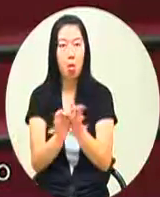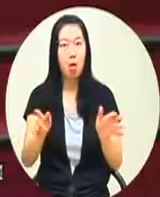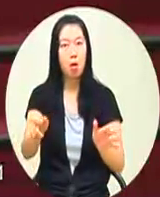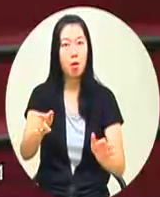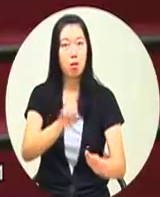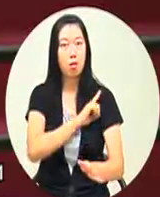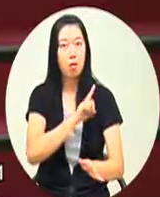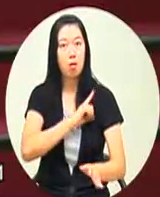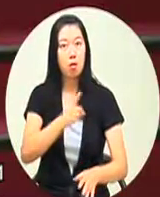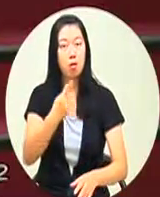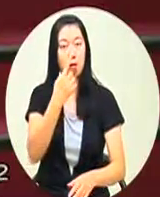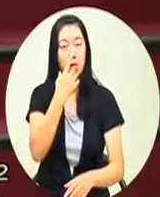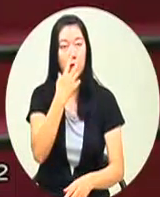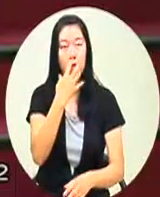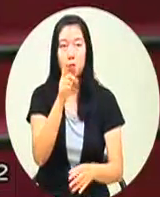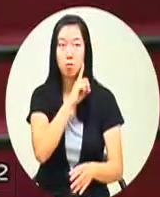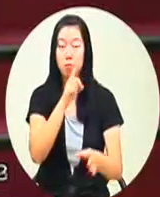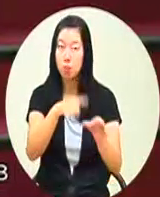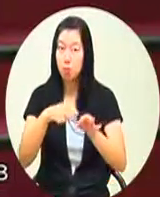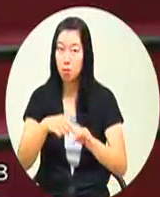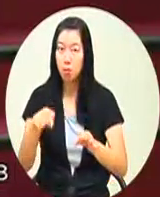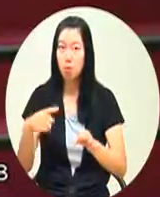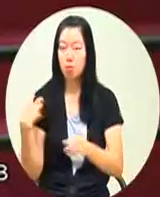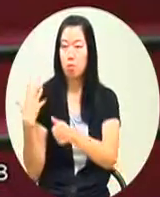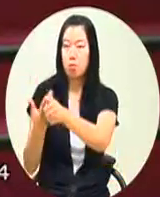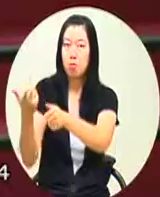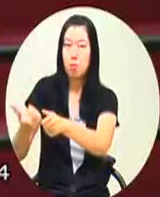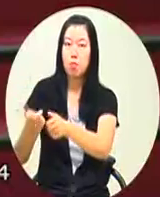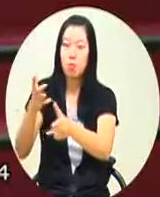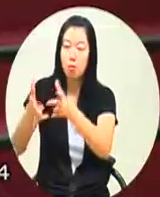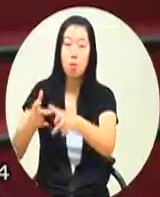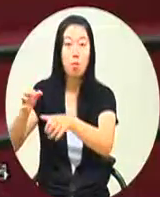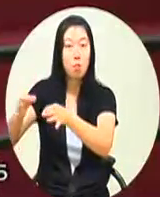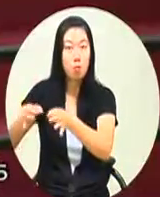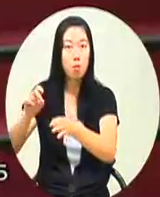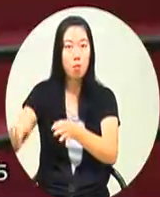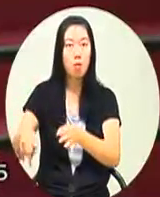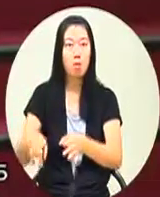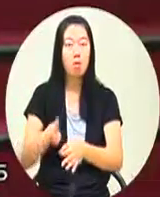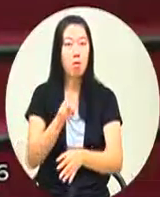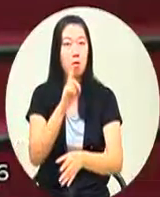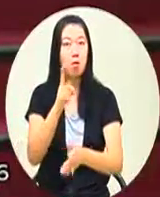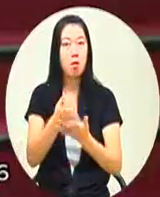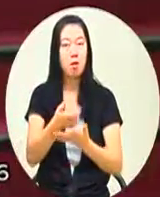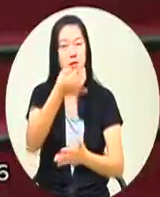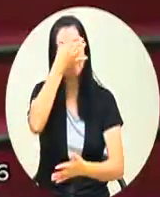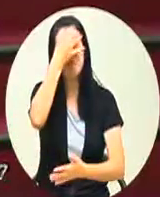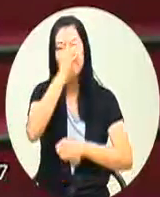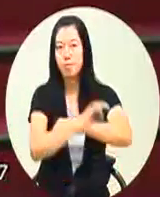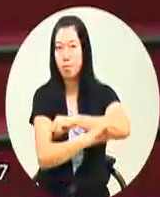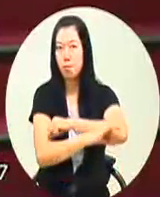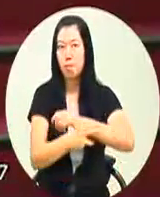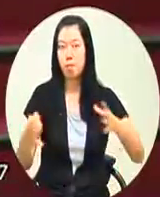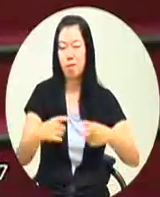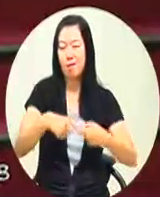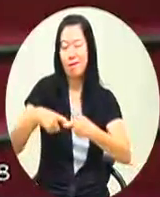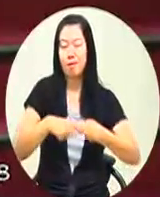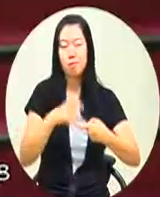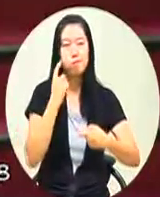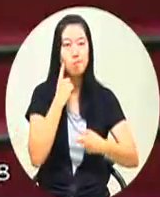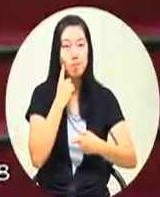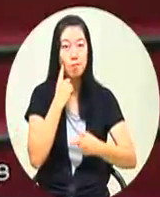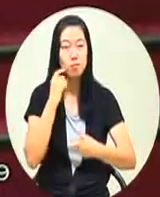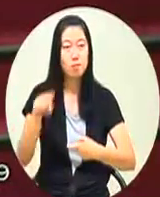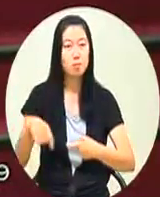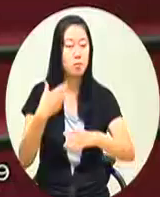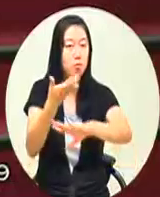商，还有一些喜欢贪污的共犯。所以放在